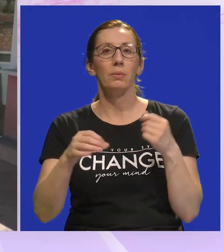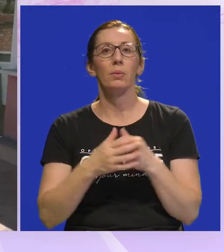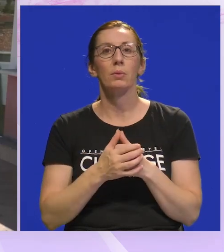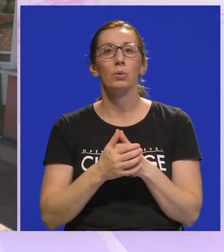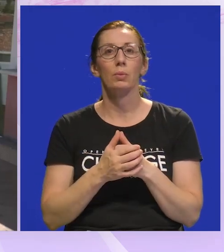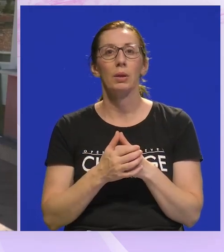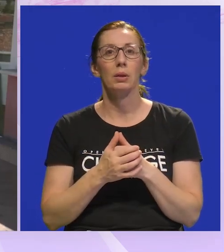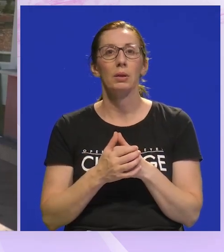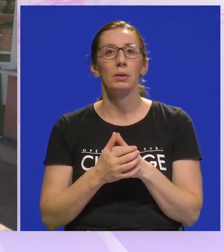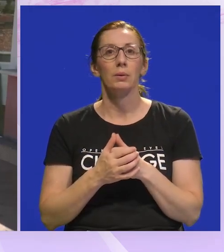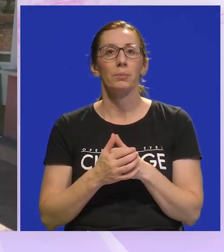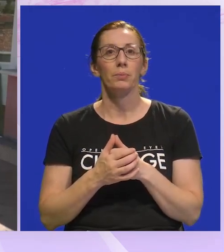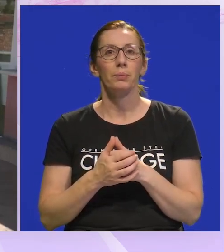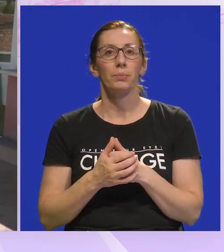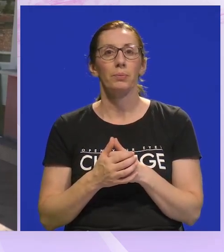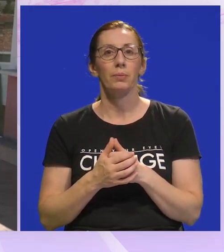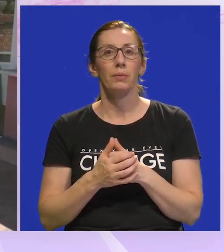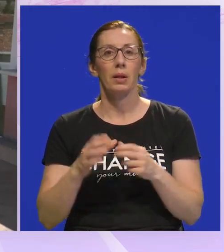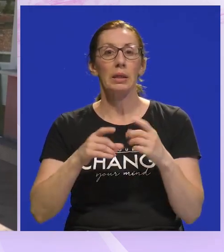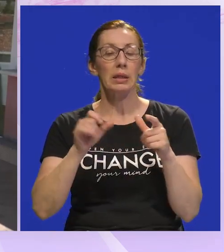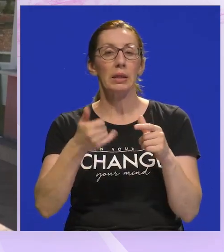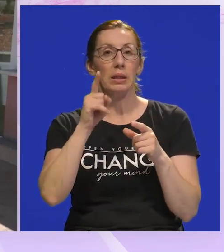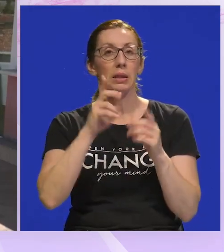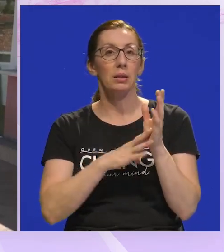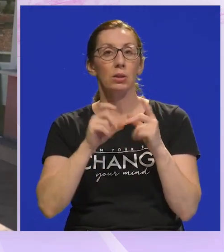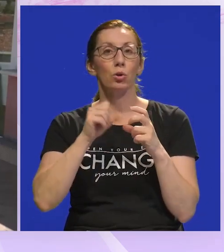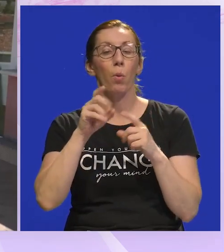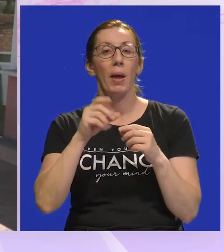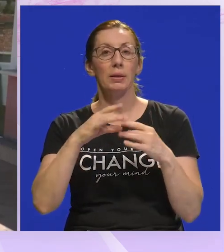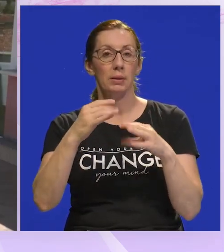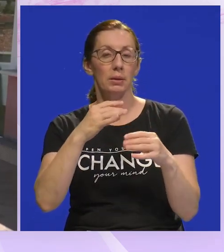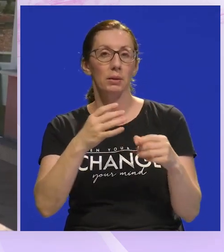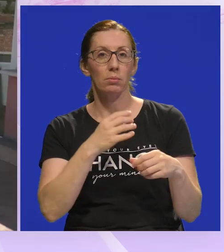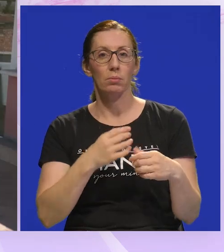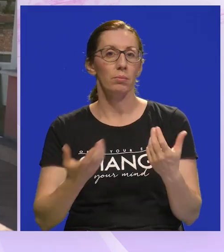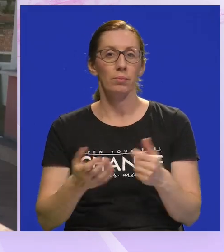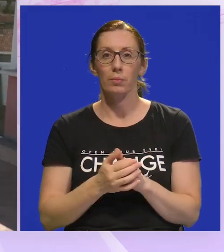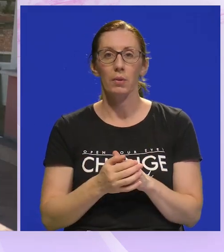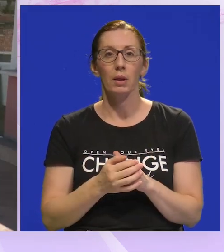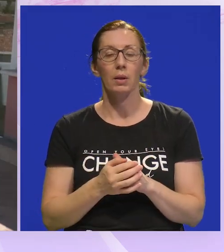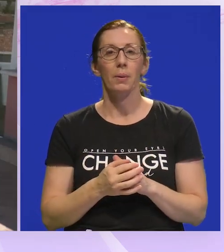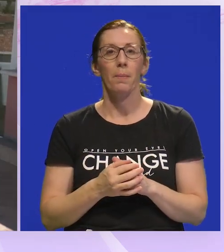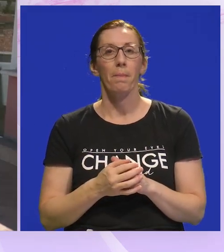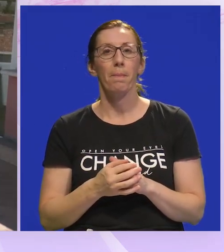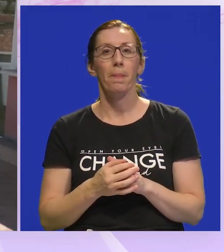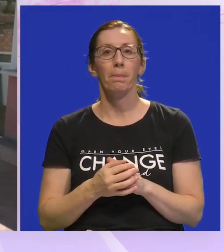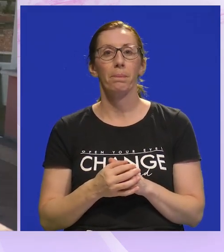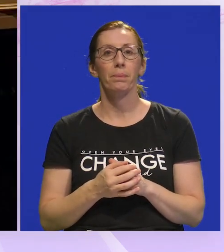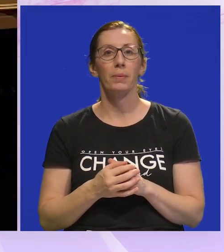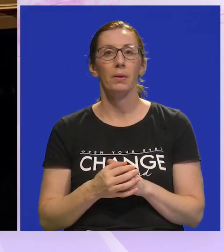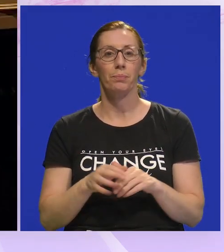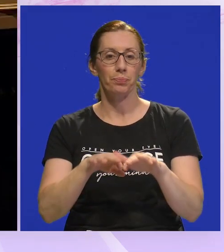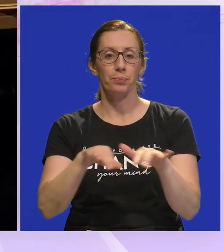instrument i publika je znači mogla i čuti promociju tog novog instrumenta uz virtuozno i